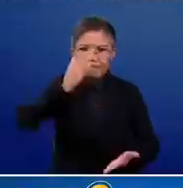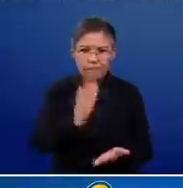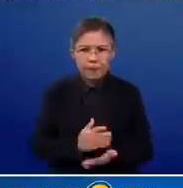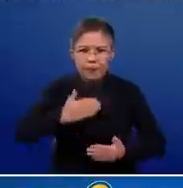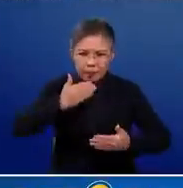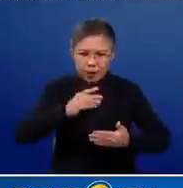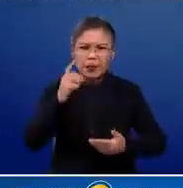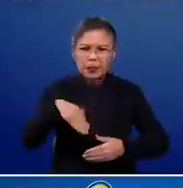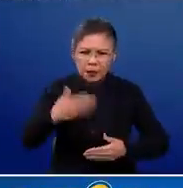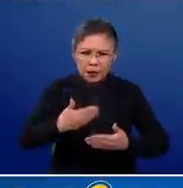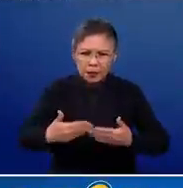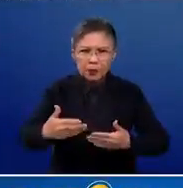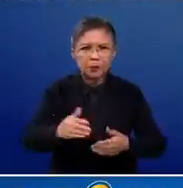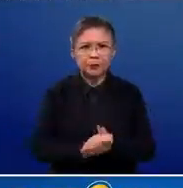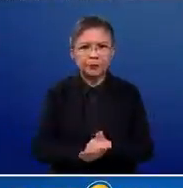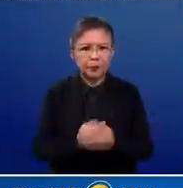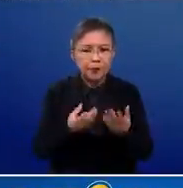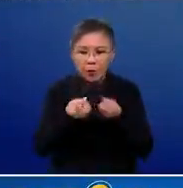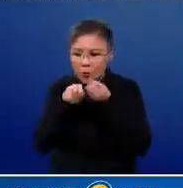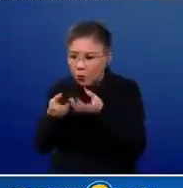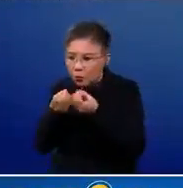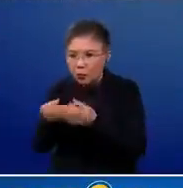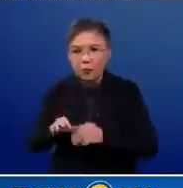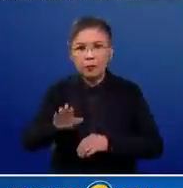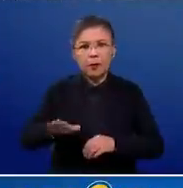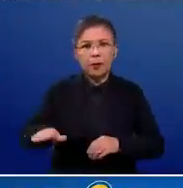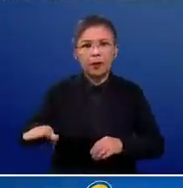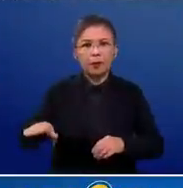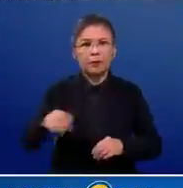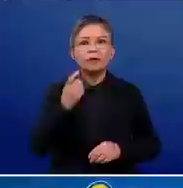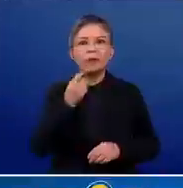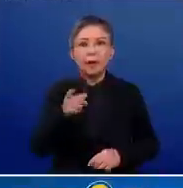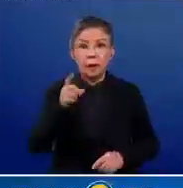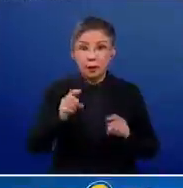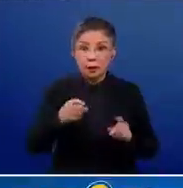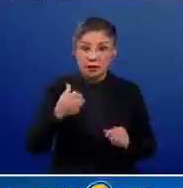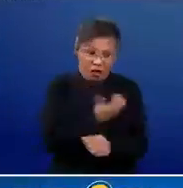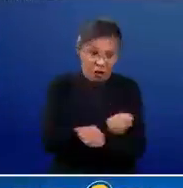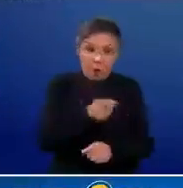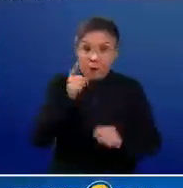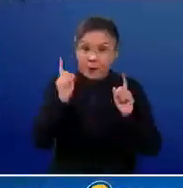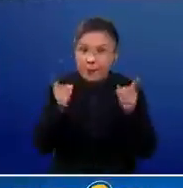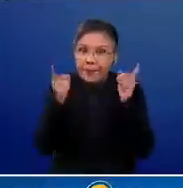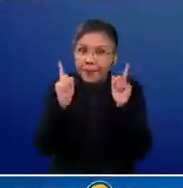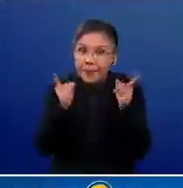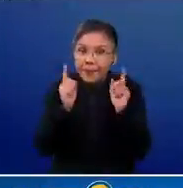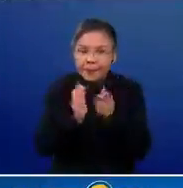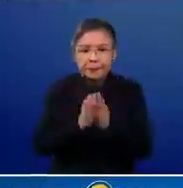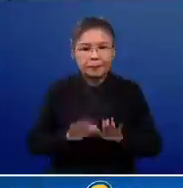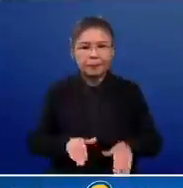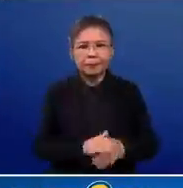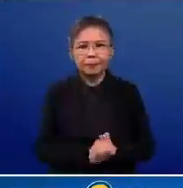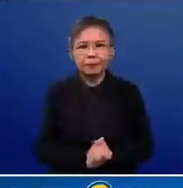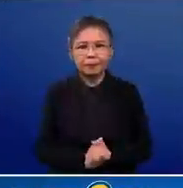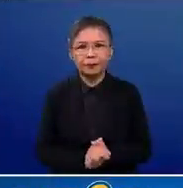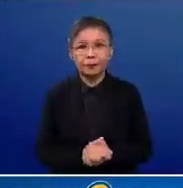konsisten memberi edukasi ke anak-anak sekolah tentang bahaya narkoba ini lalu